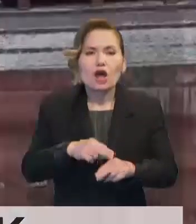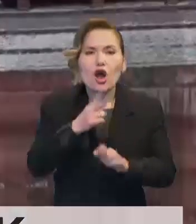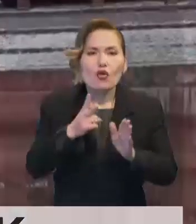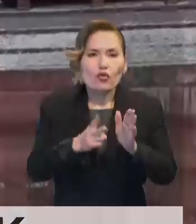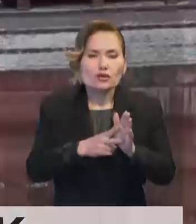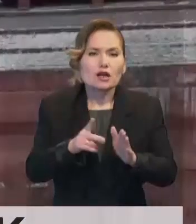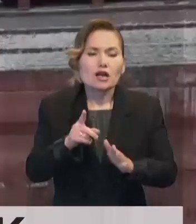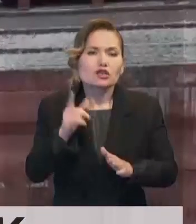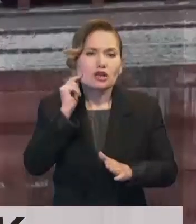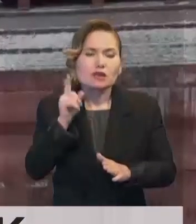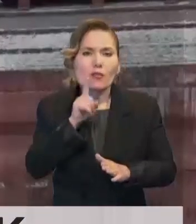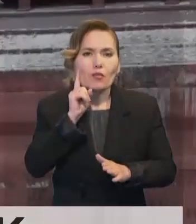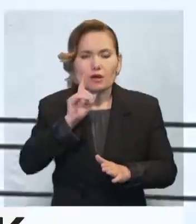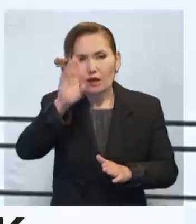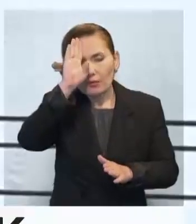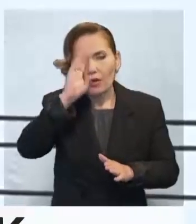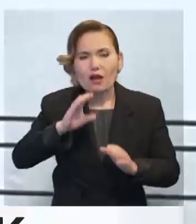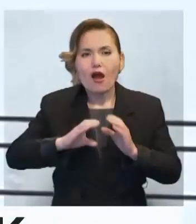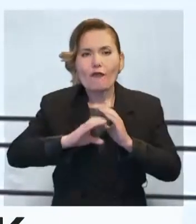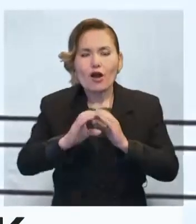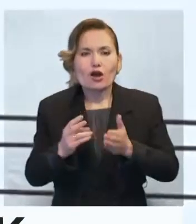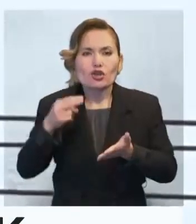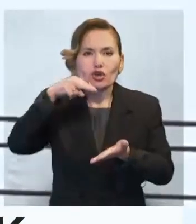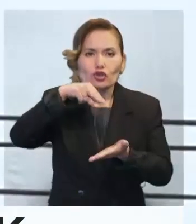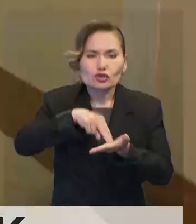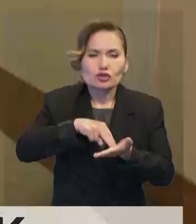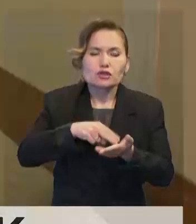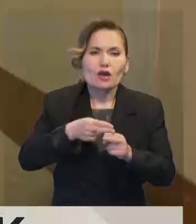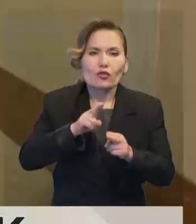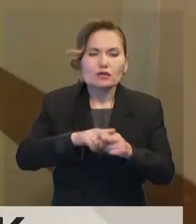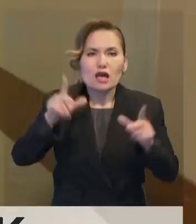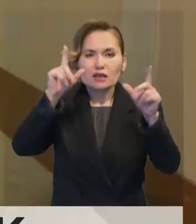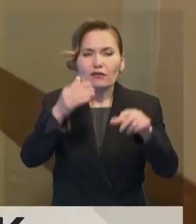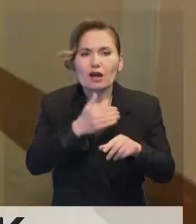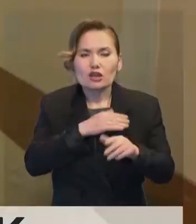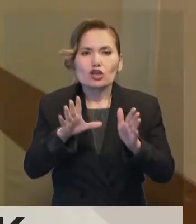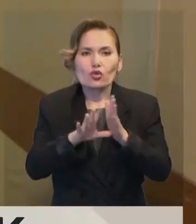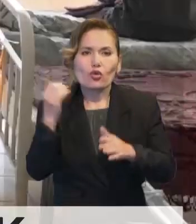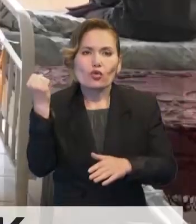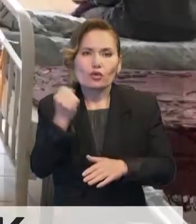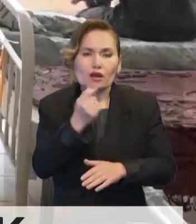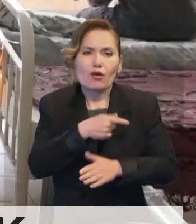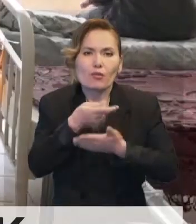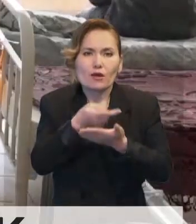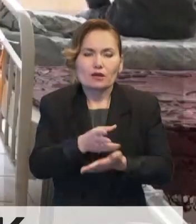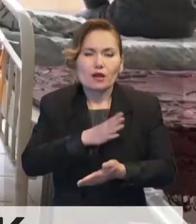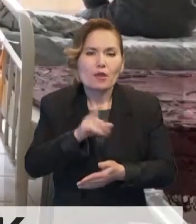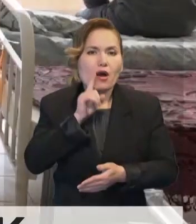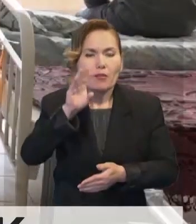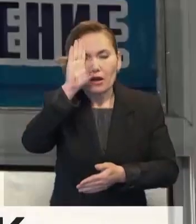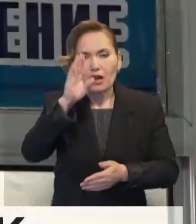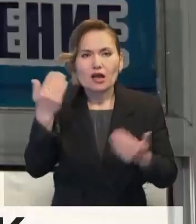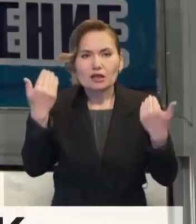жасар жеткіншек вагон үстіне селфи жасаймын деп тоққа түсті. Қазір жағдай ауыр. Дәрігерлердің айтуынша жеткіншек